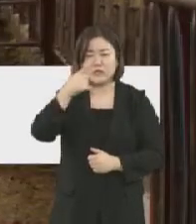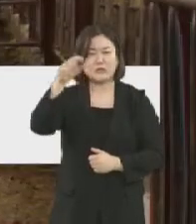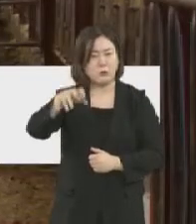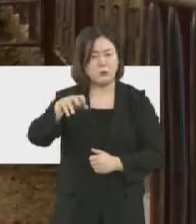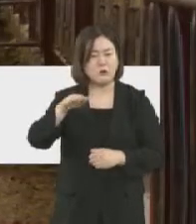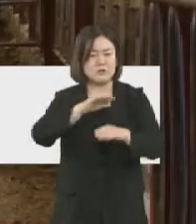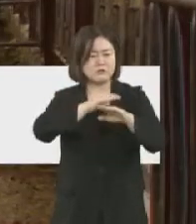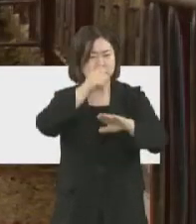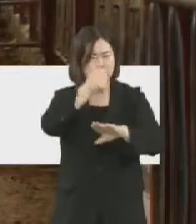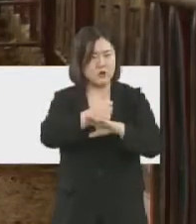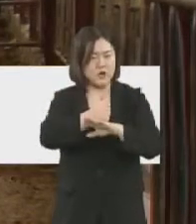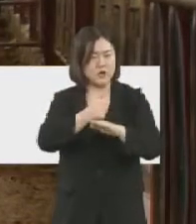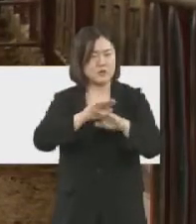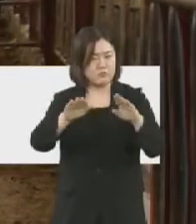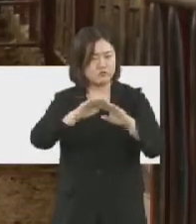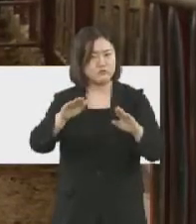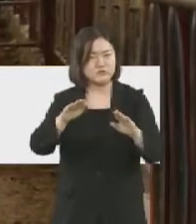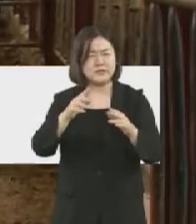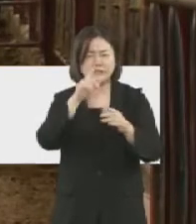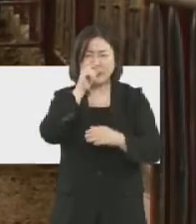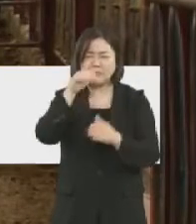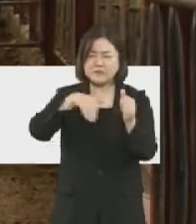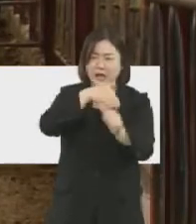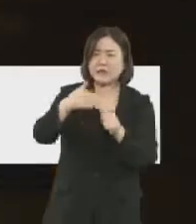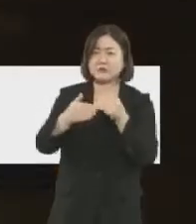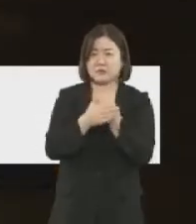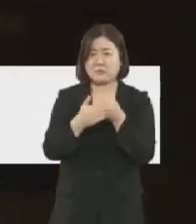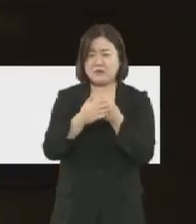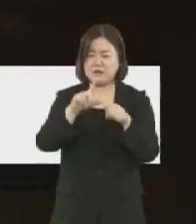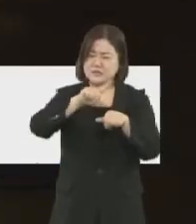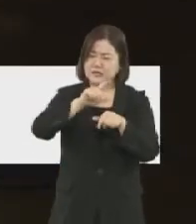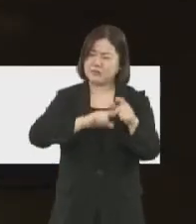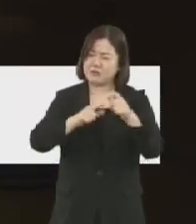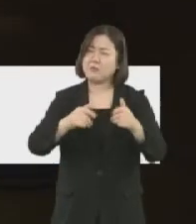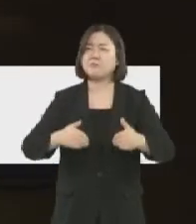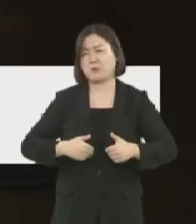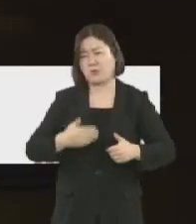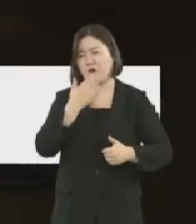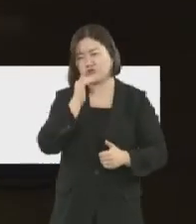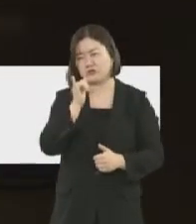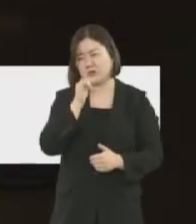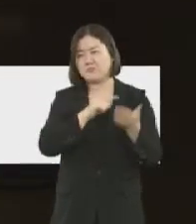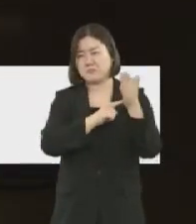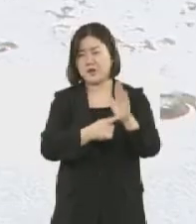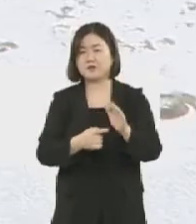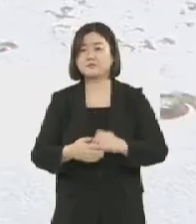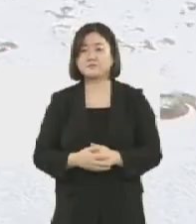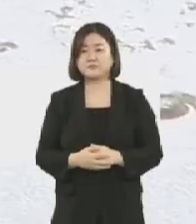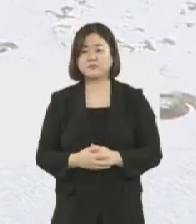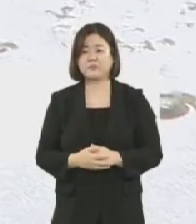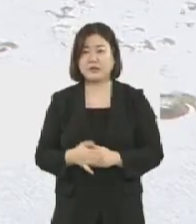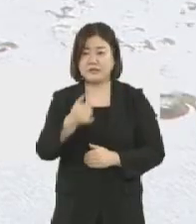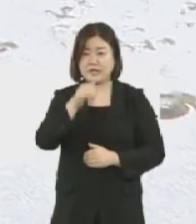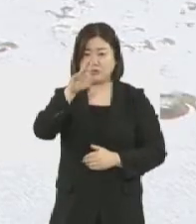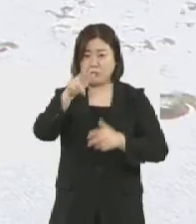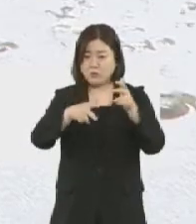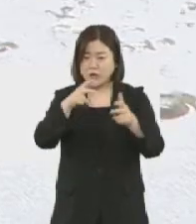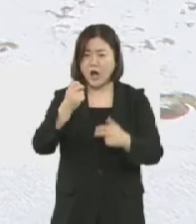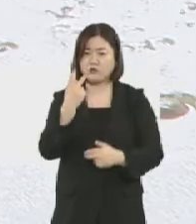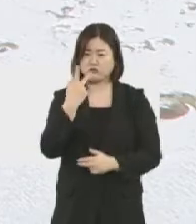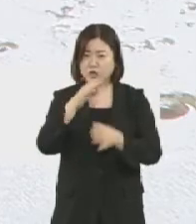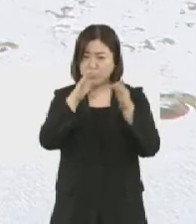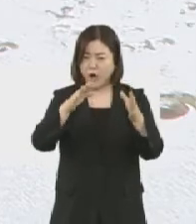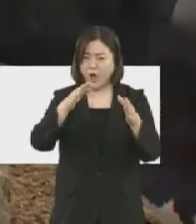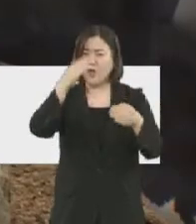처분이 결정될 예상 이지만 예민한 사안이다 보니 시간이 더 걸릴수도 있다고 밝혔습니다 최종 공장이 두